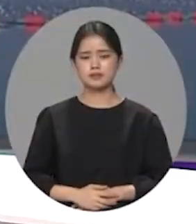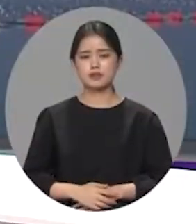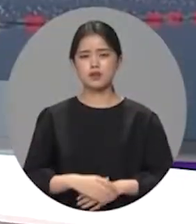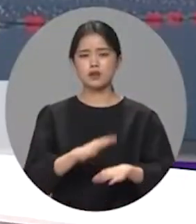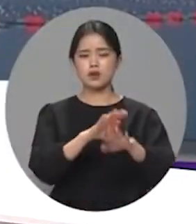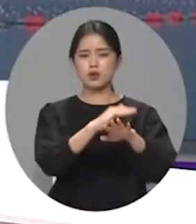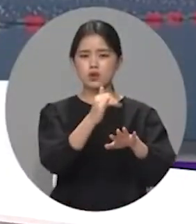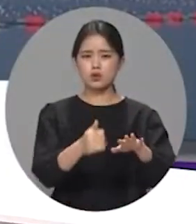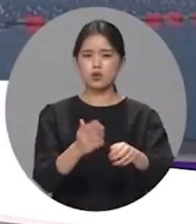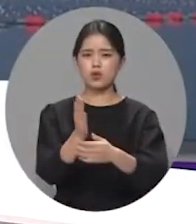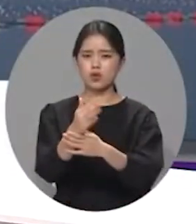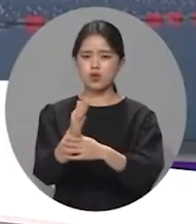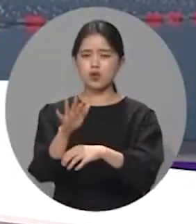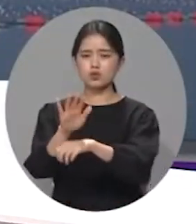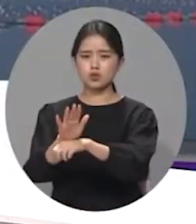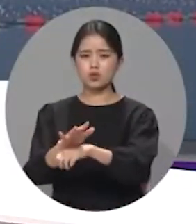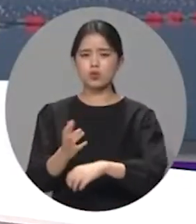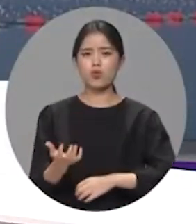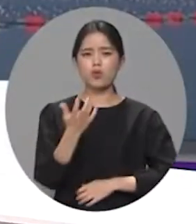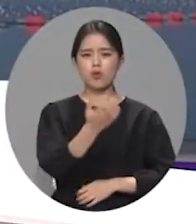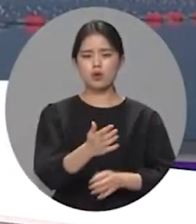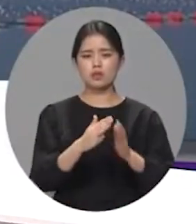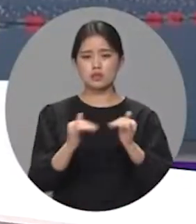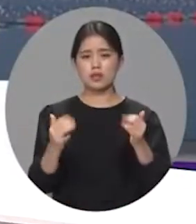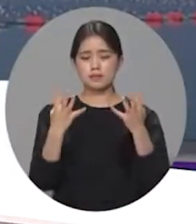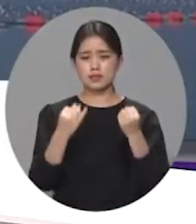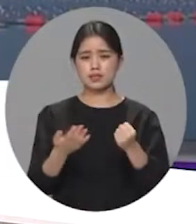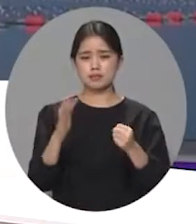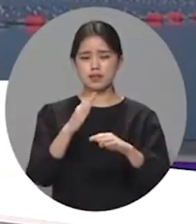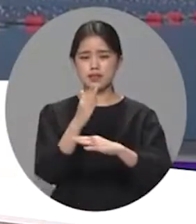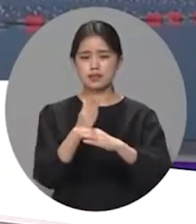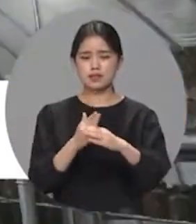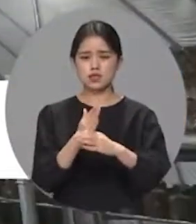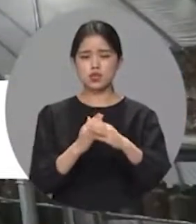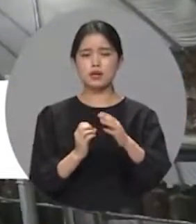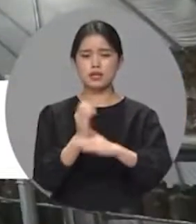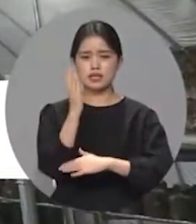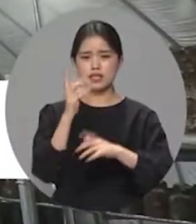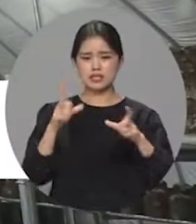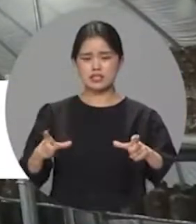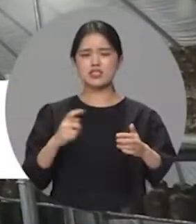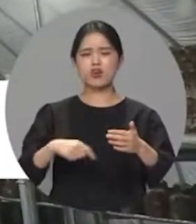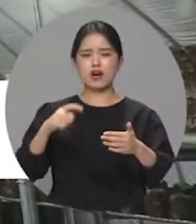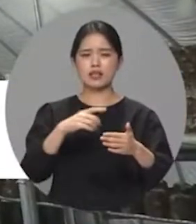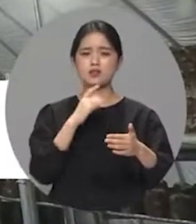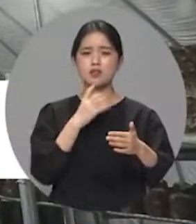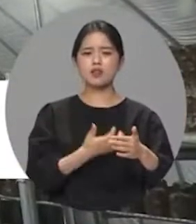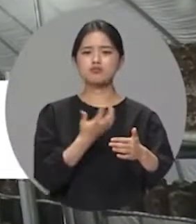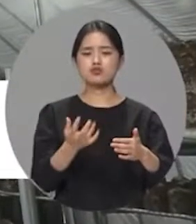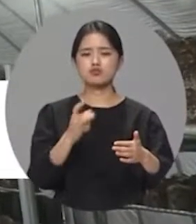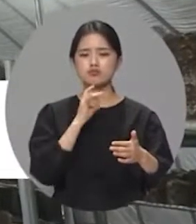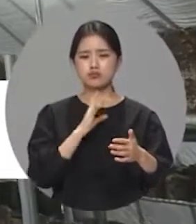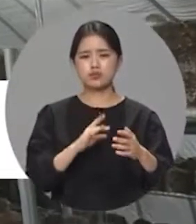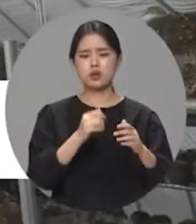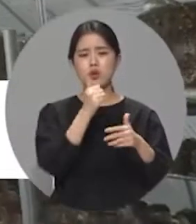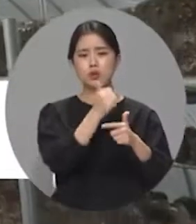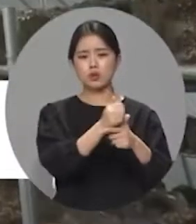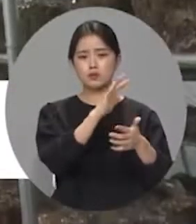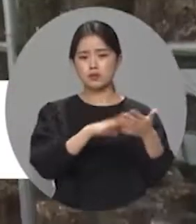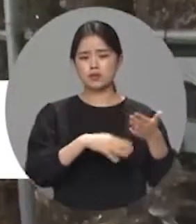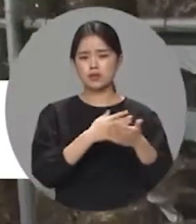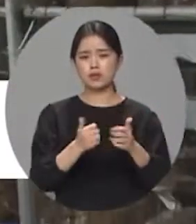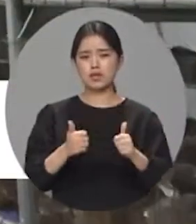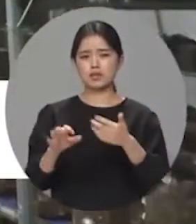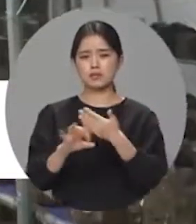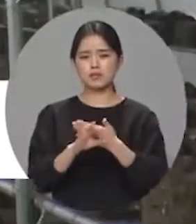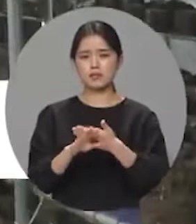귀농과 귀어, 귀촌 가구가 늘어났지만 절반가량은 지역 내 이동인 것으로 조사됐습니다. 호남지방통계청에 따르면